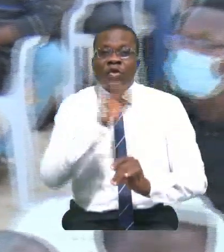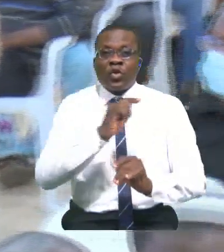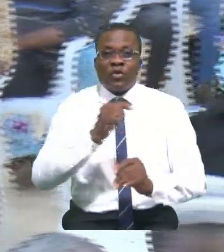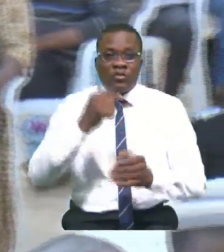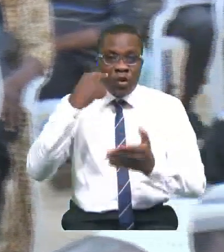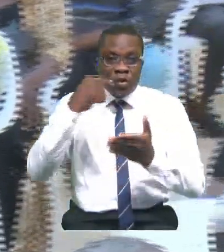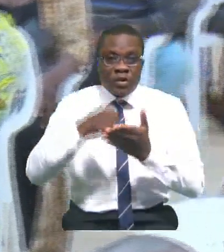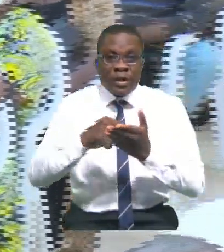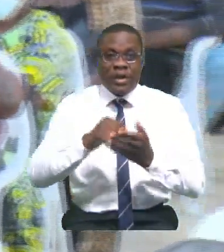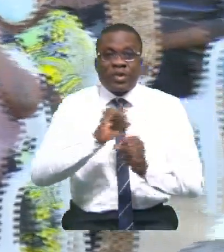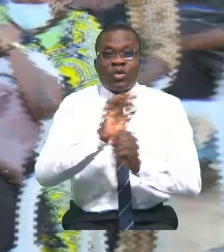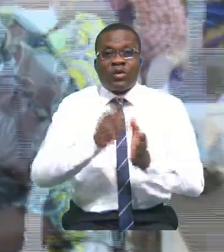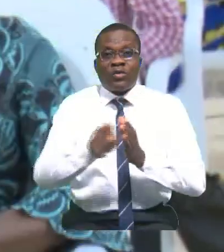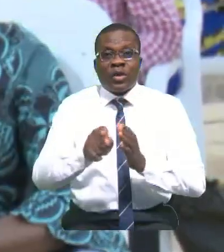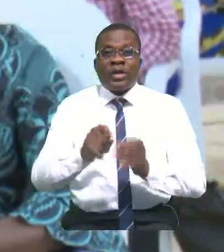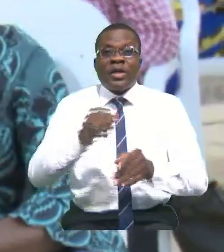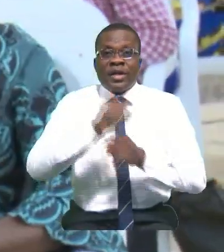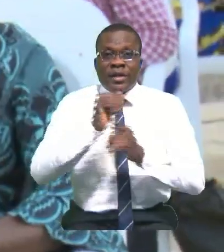agents